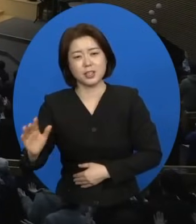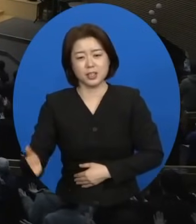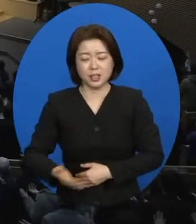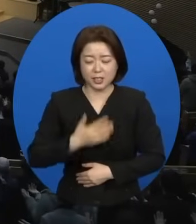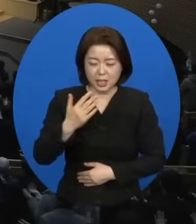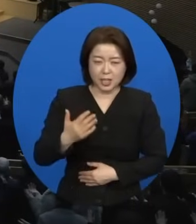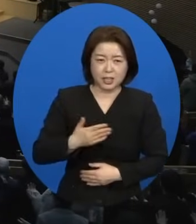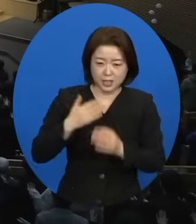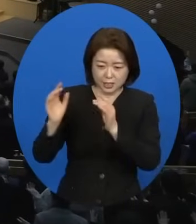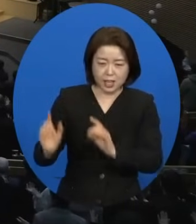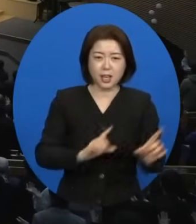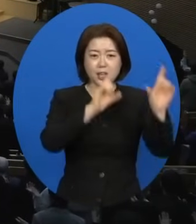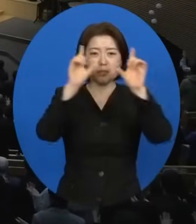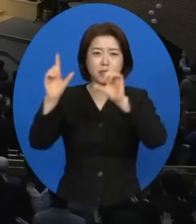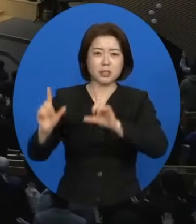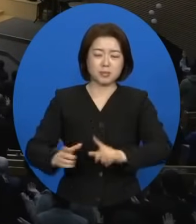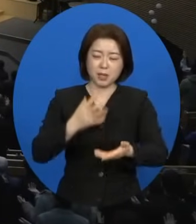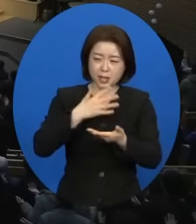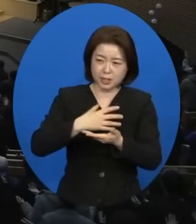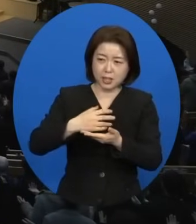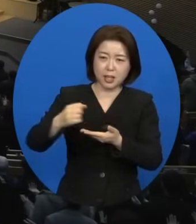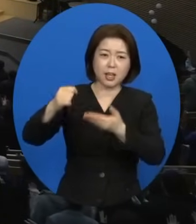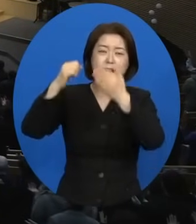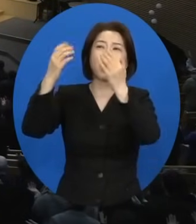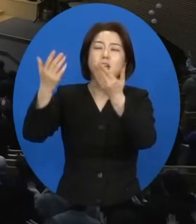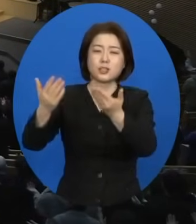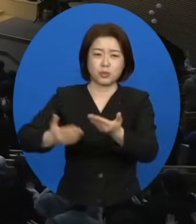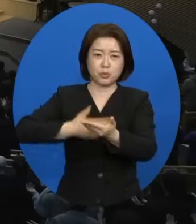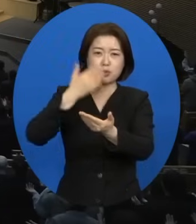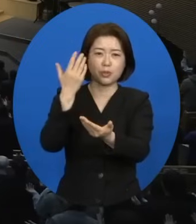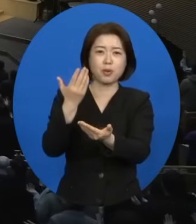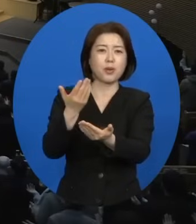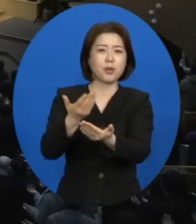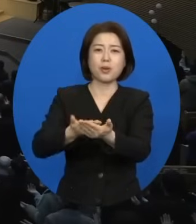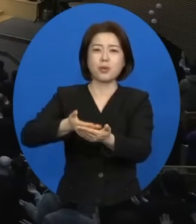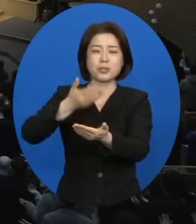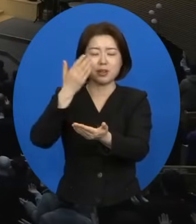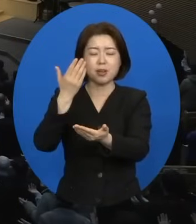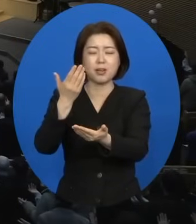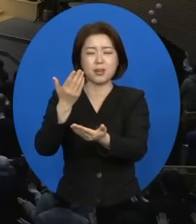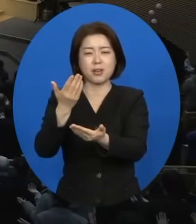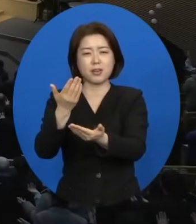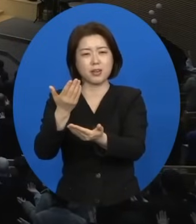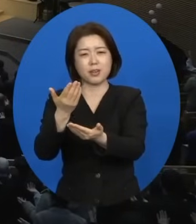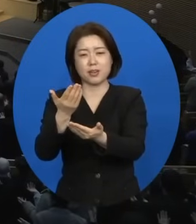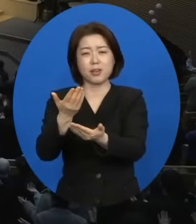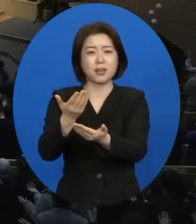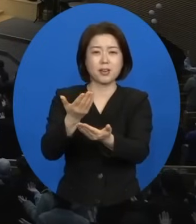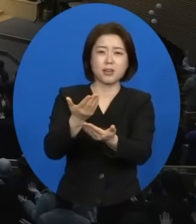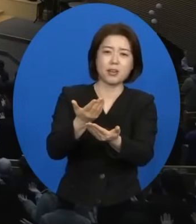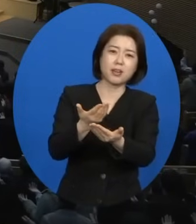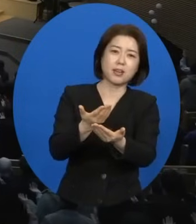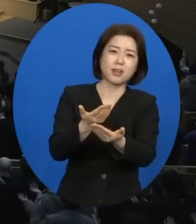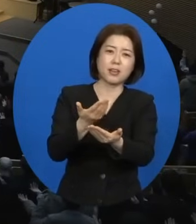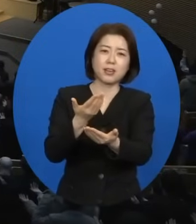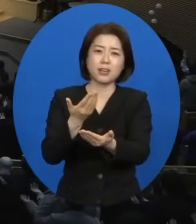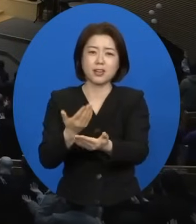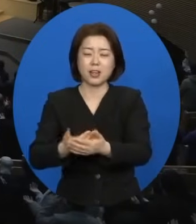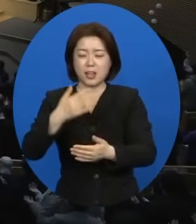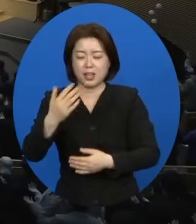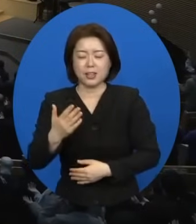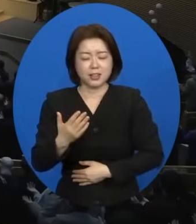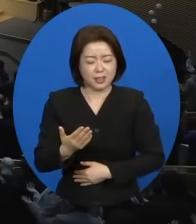없니 내 삶을 마아 주소서 나의 생명을